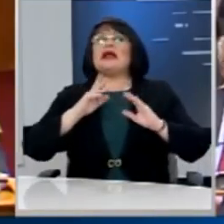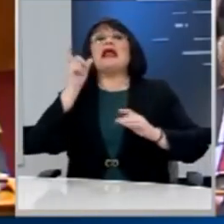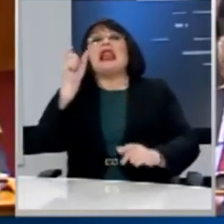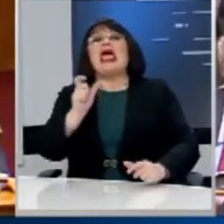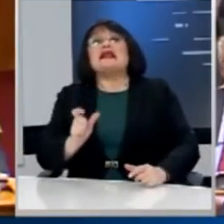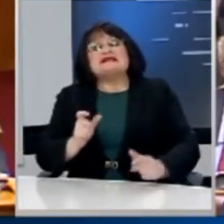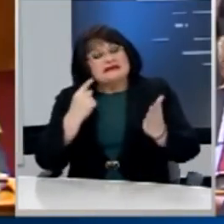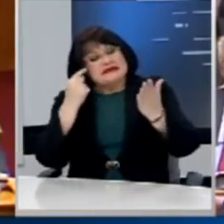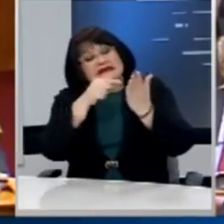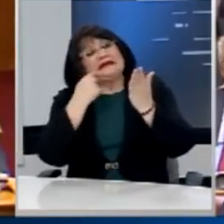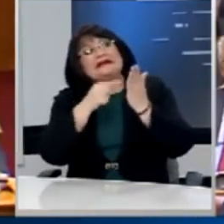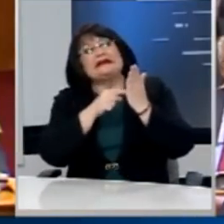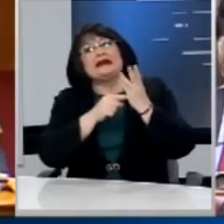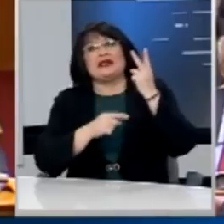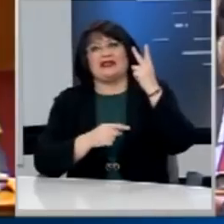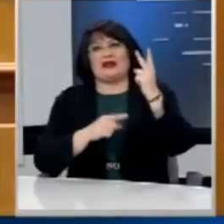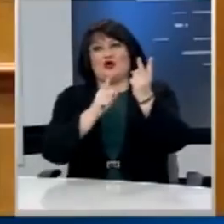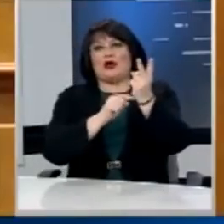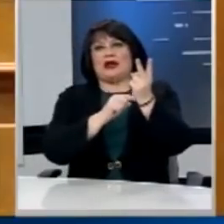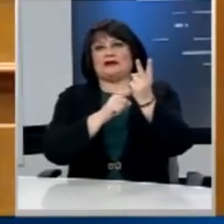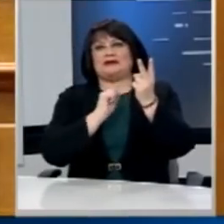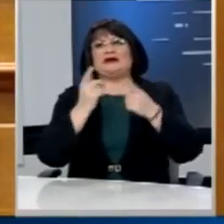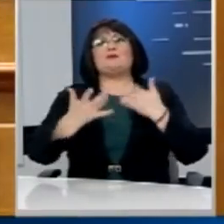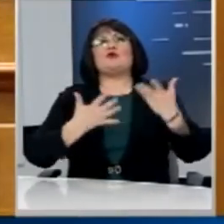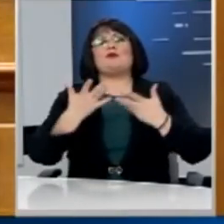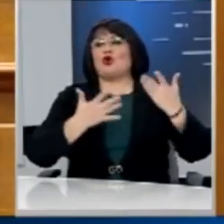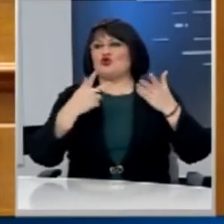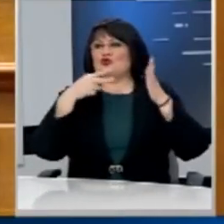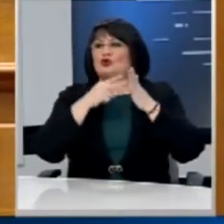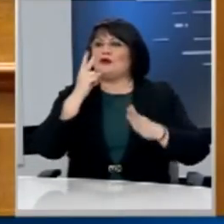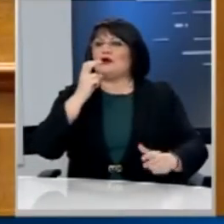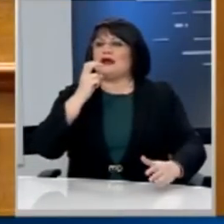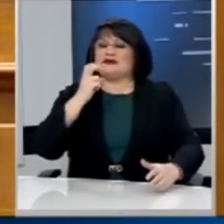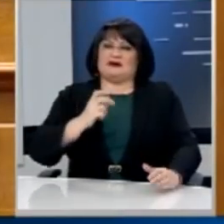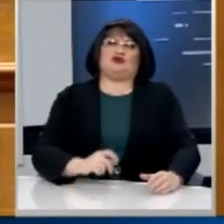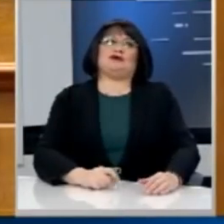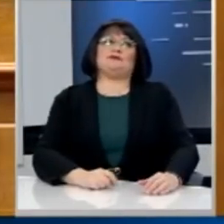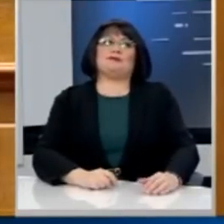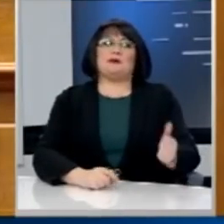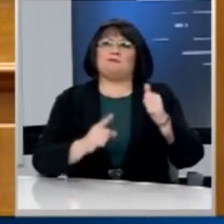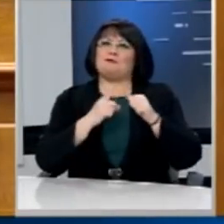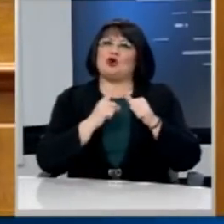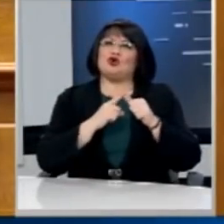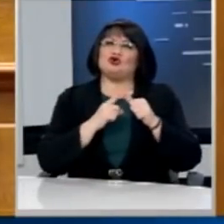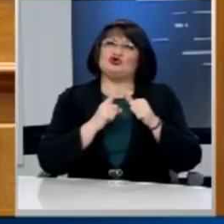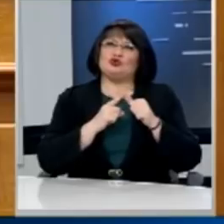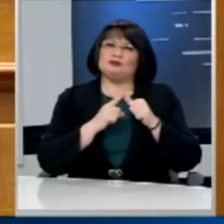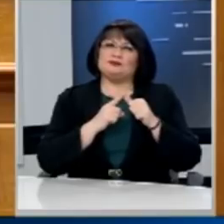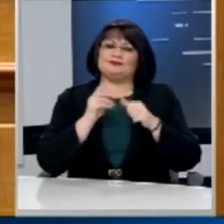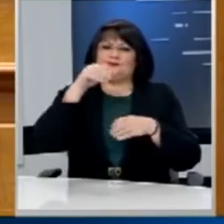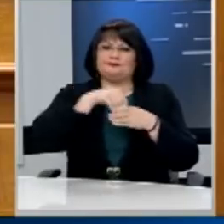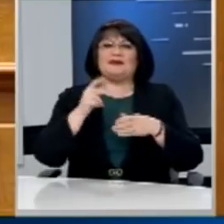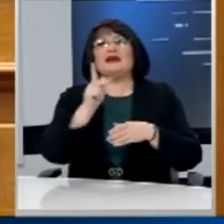του. Δύο είναι τα χαρακτηριστικά του προϋπολογισμού του 2020. Πρώτον, συνδυάζει